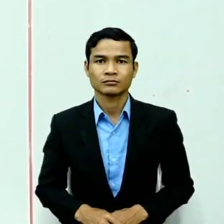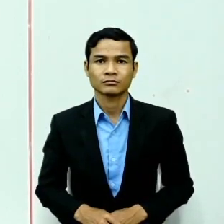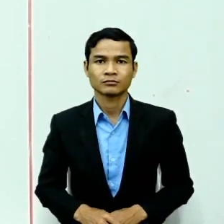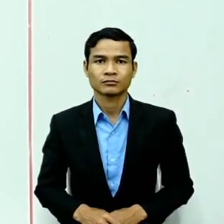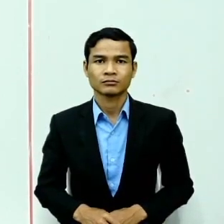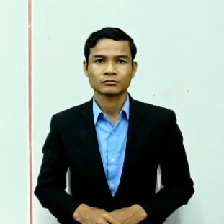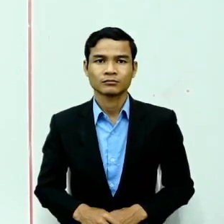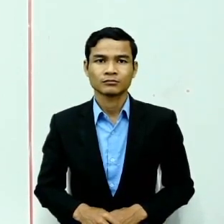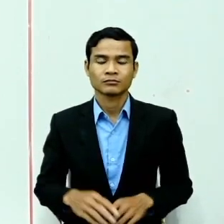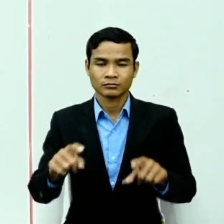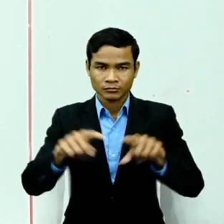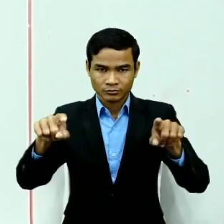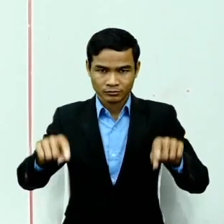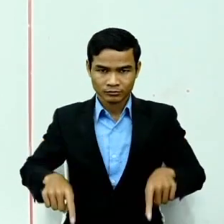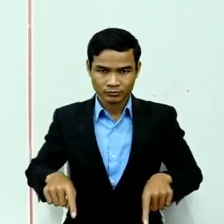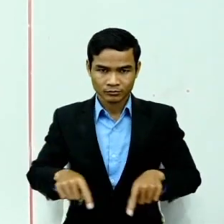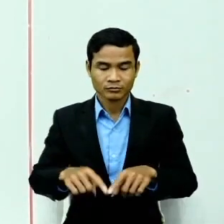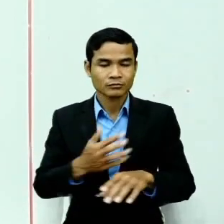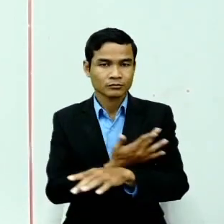trăm cả